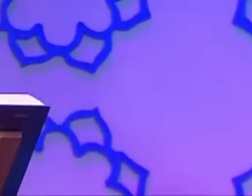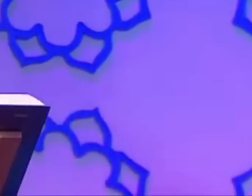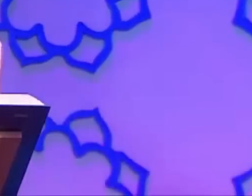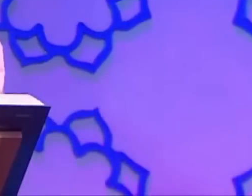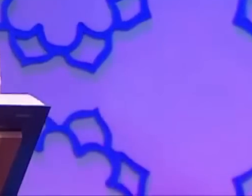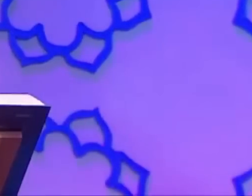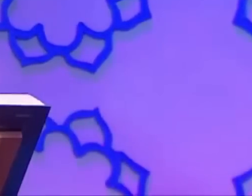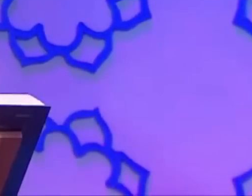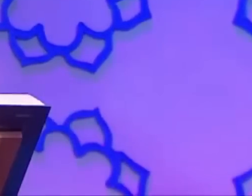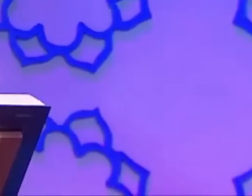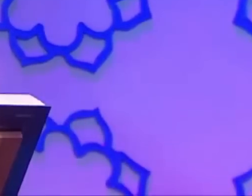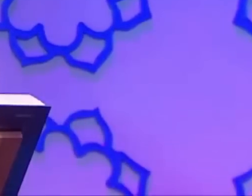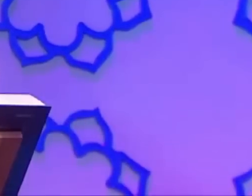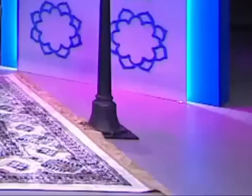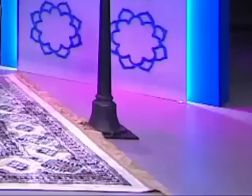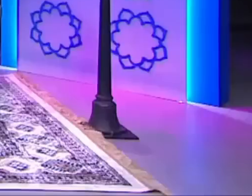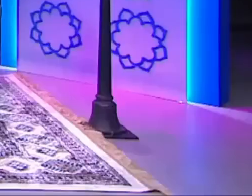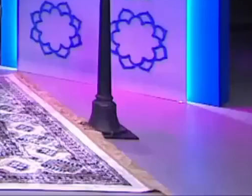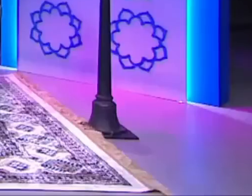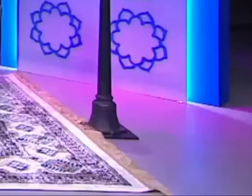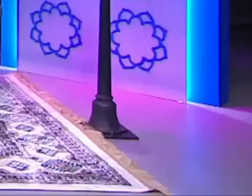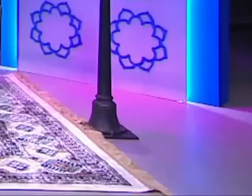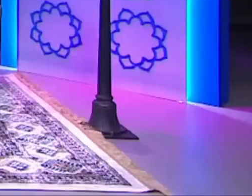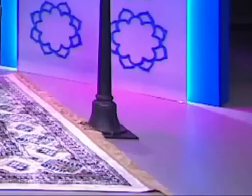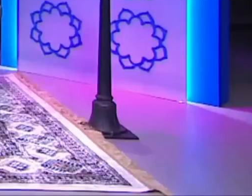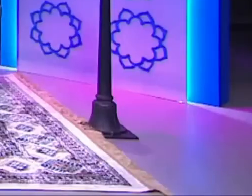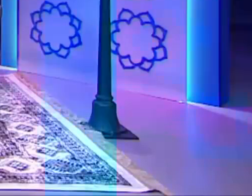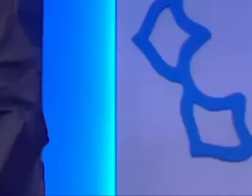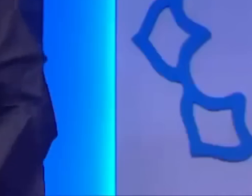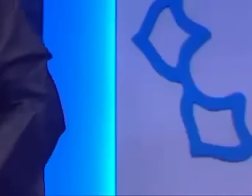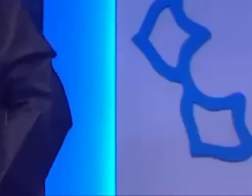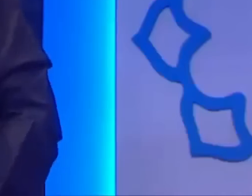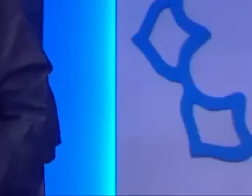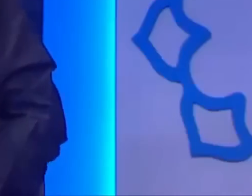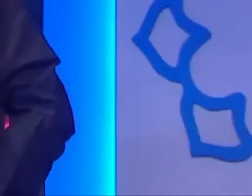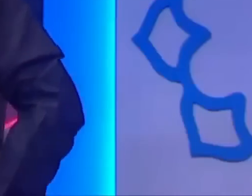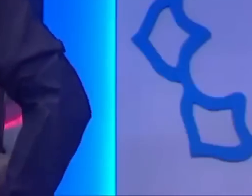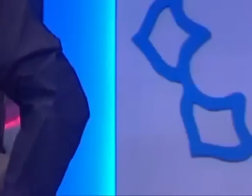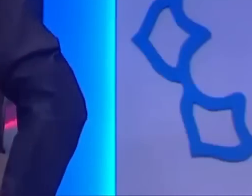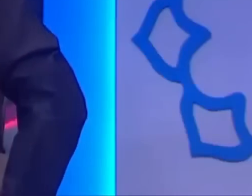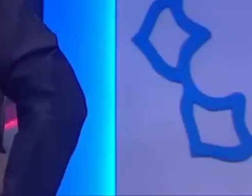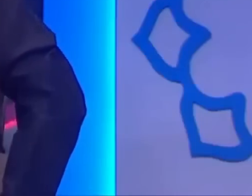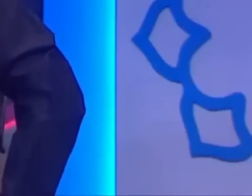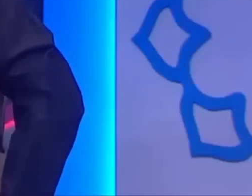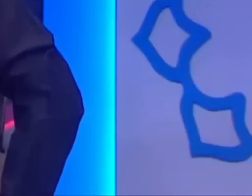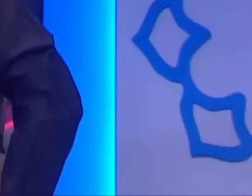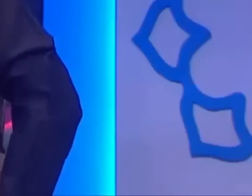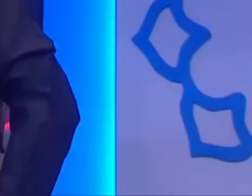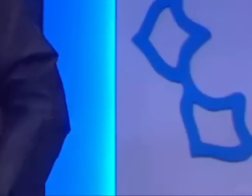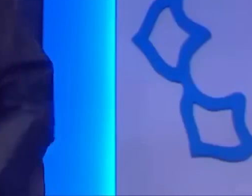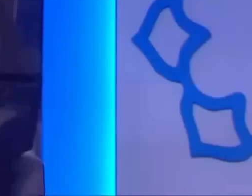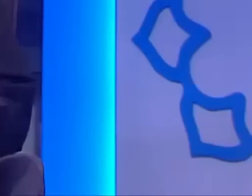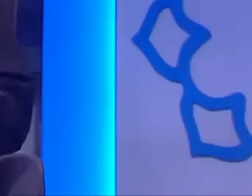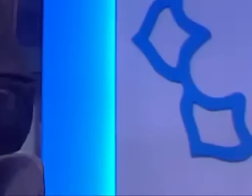hadis yang viral tapi tak sahih ni, kita ambillah iktibar kan. Betul, betul. Yang ni yang sangat penting kita belajar tentang pengajian hadis ni